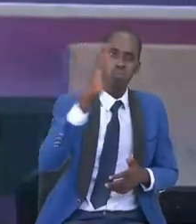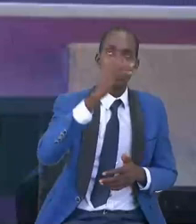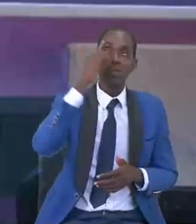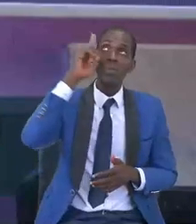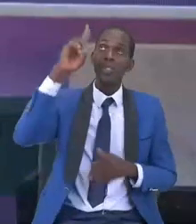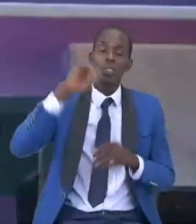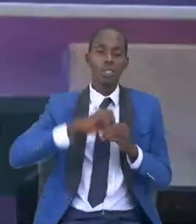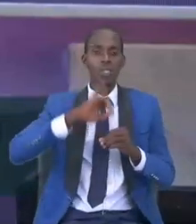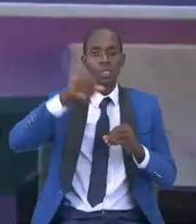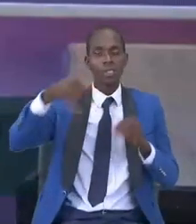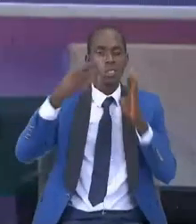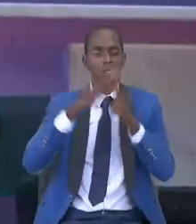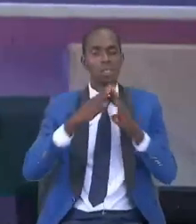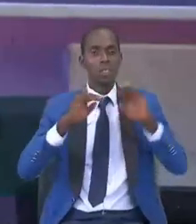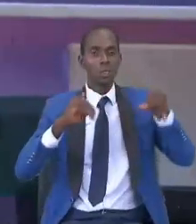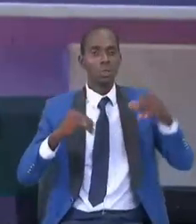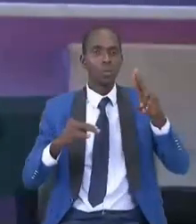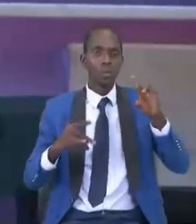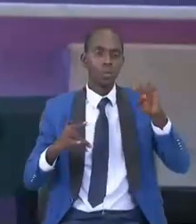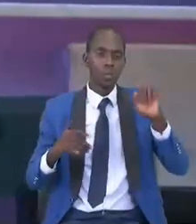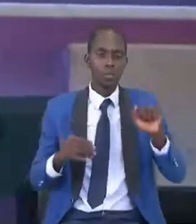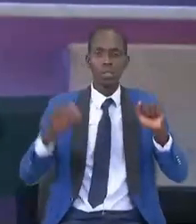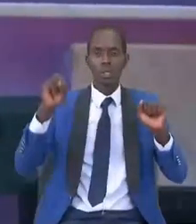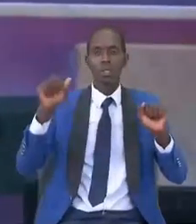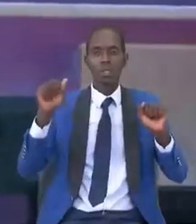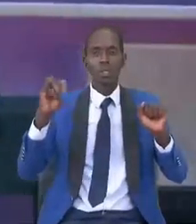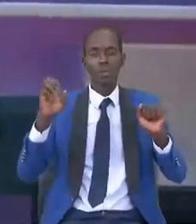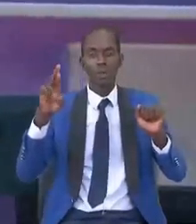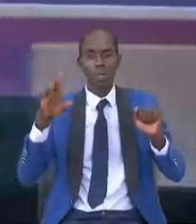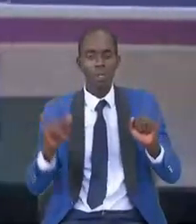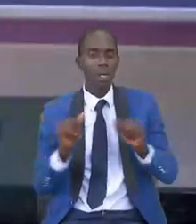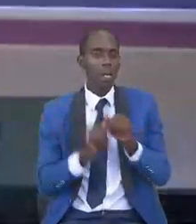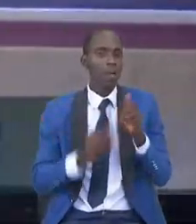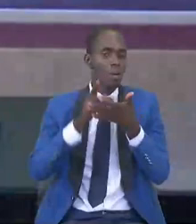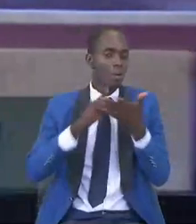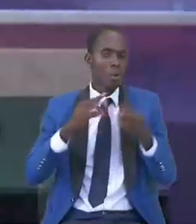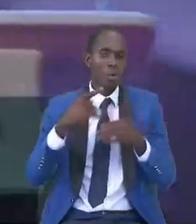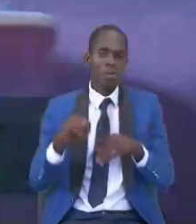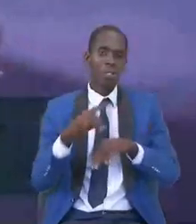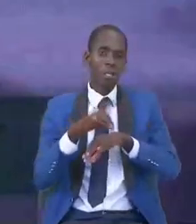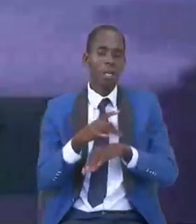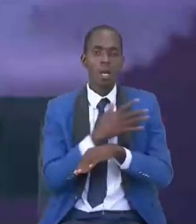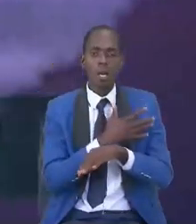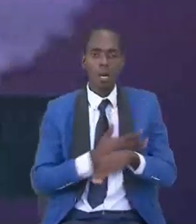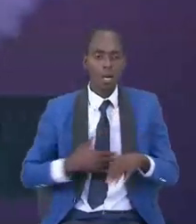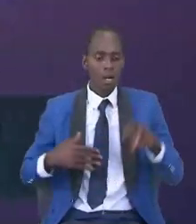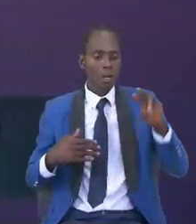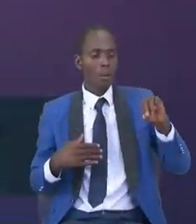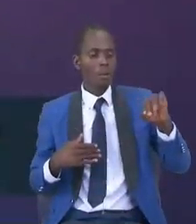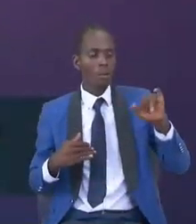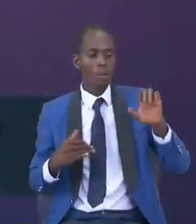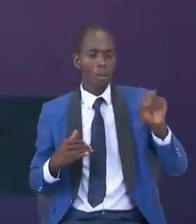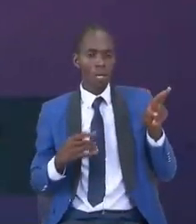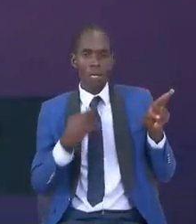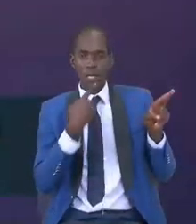à Jérusalem, dans la Judée, dans la Samarie, et il dit, jusqu'aux extrémités de la terre. Et Michée